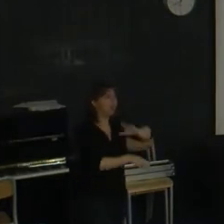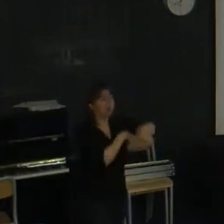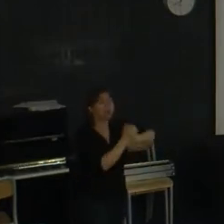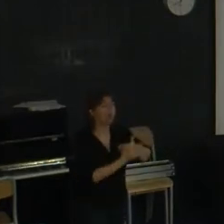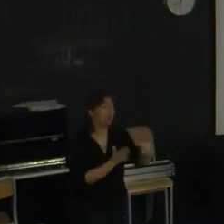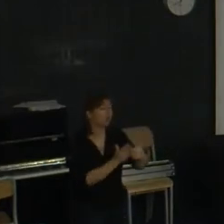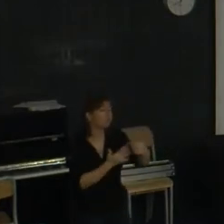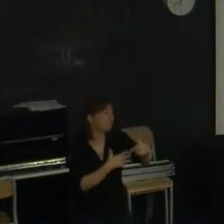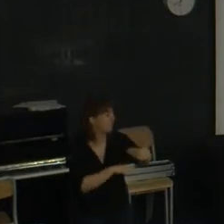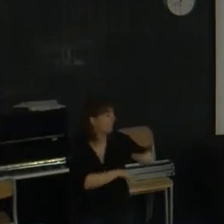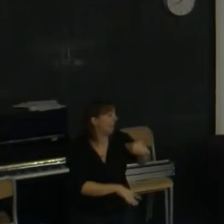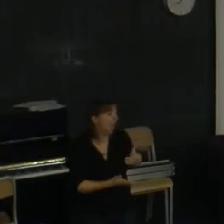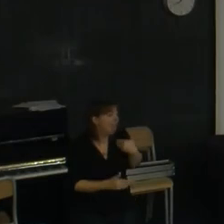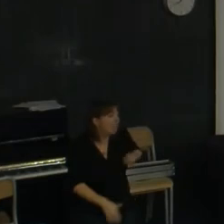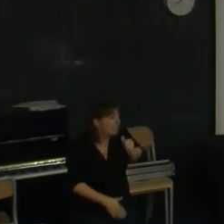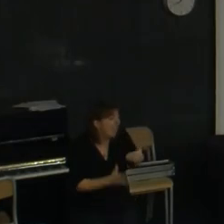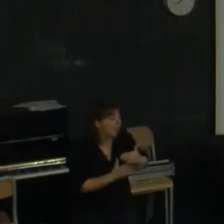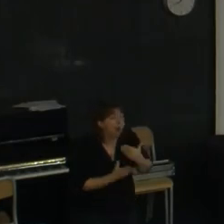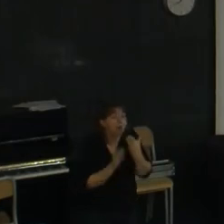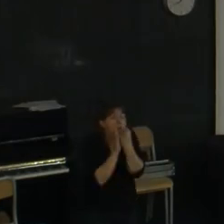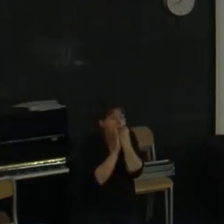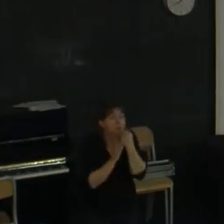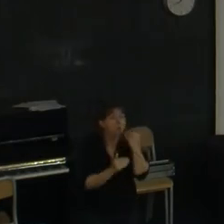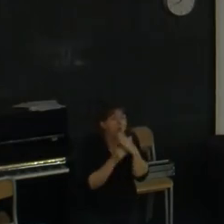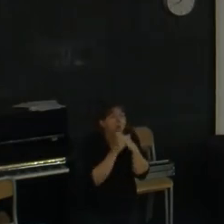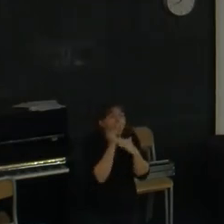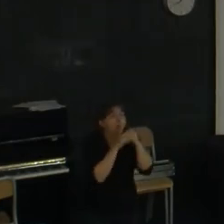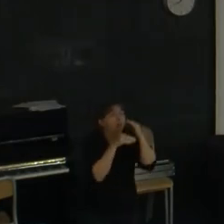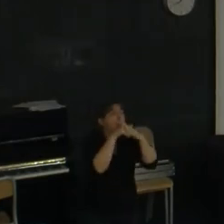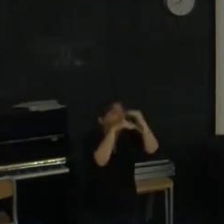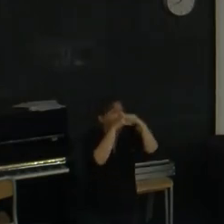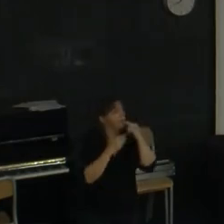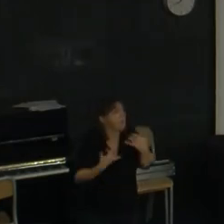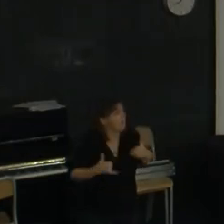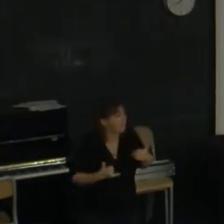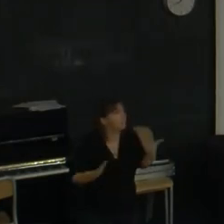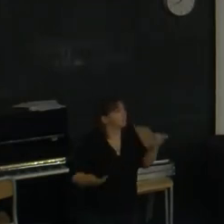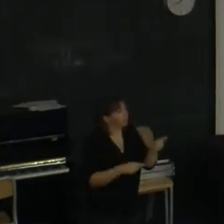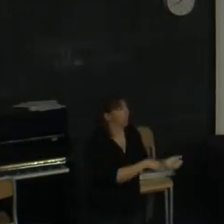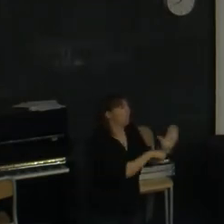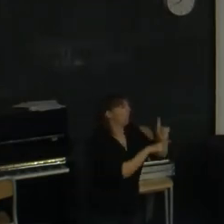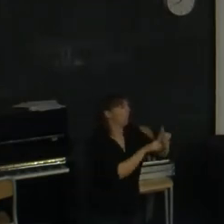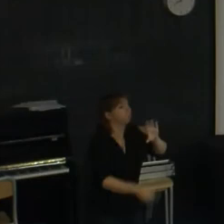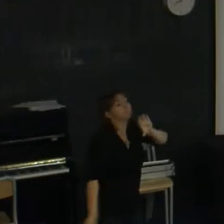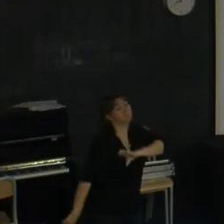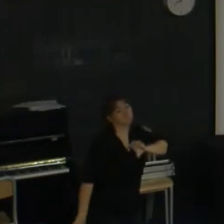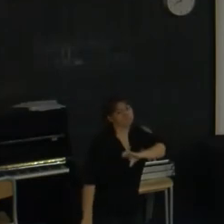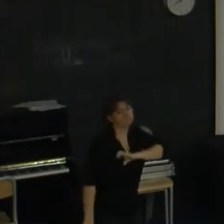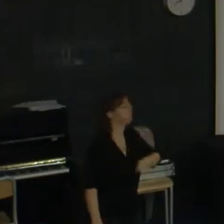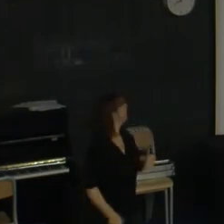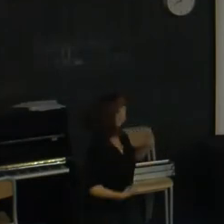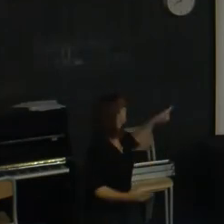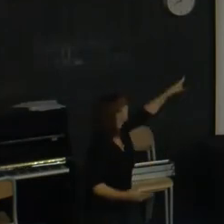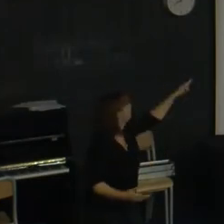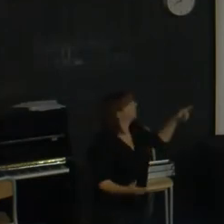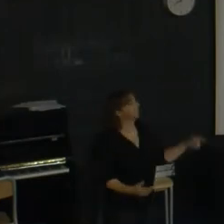j'ai appris des choses encore hier. Donc, ici, l'idée, c'est vraiment de vous présenter quelque chose. Alors, j'ai un beau petit logo qui